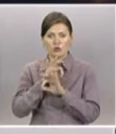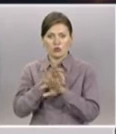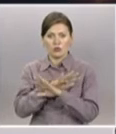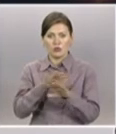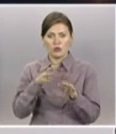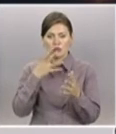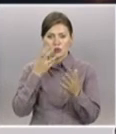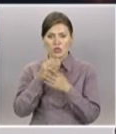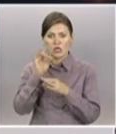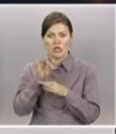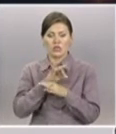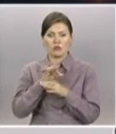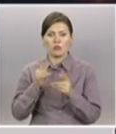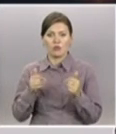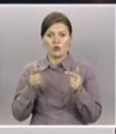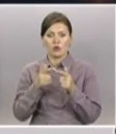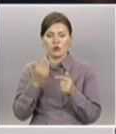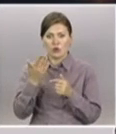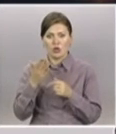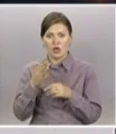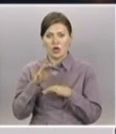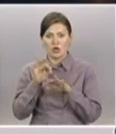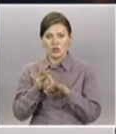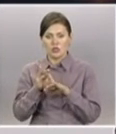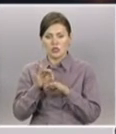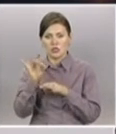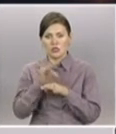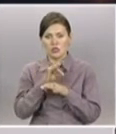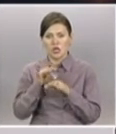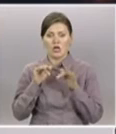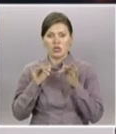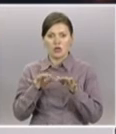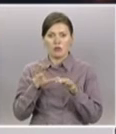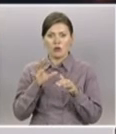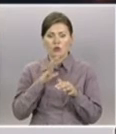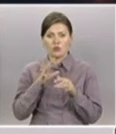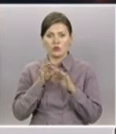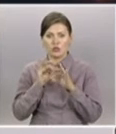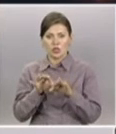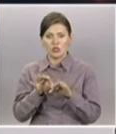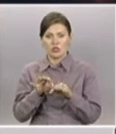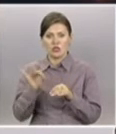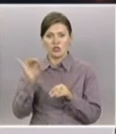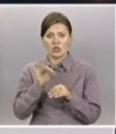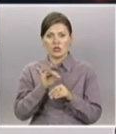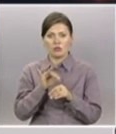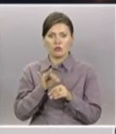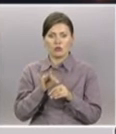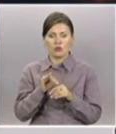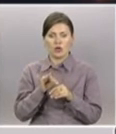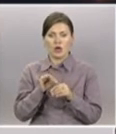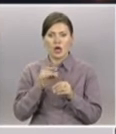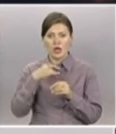Өздерін діни үйімдар бар, сояқа барып, өздерін діни шараларын өткізеді. Ал енді